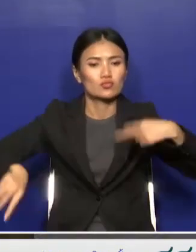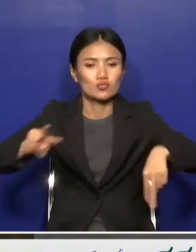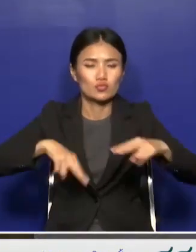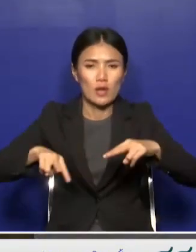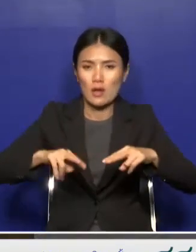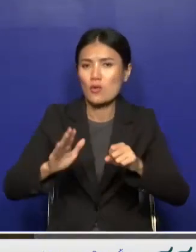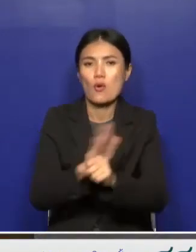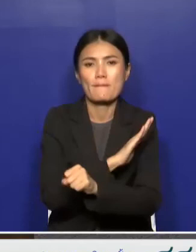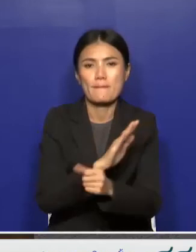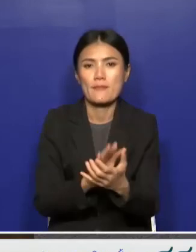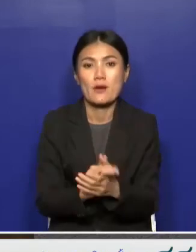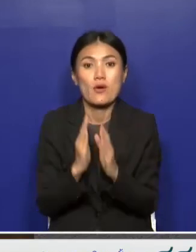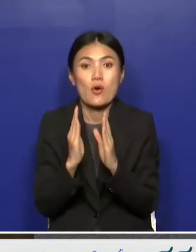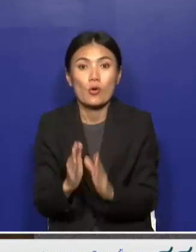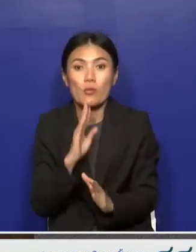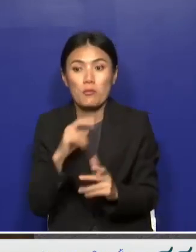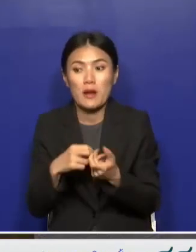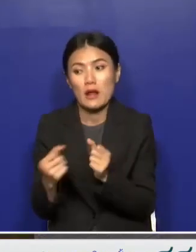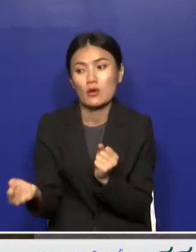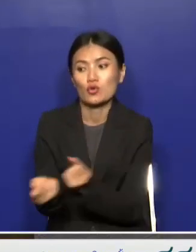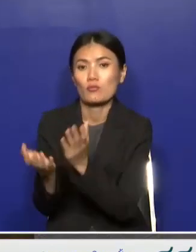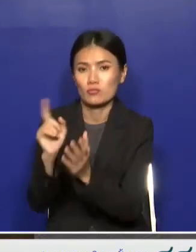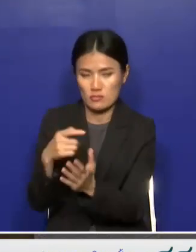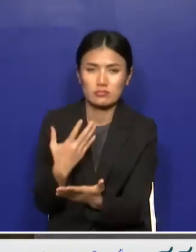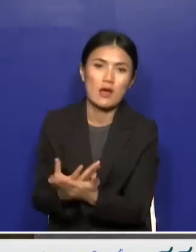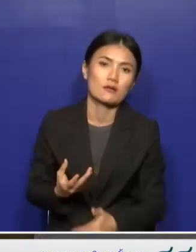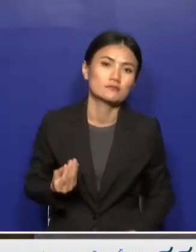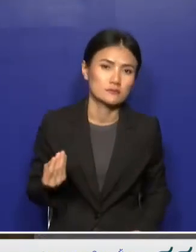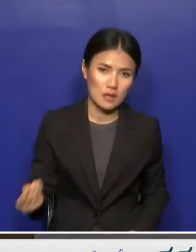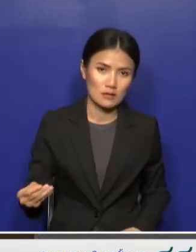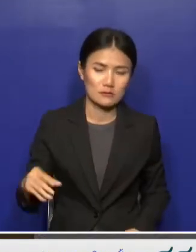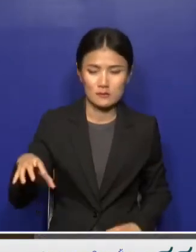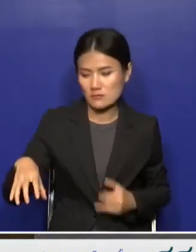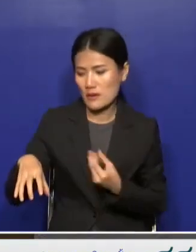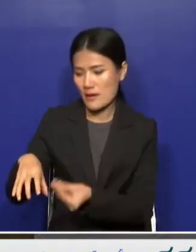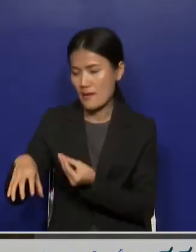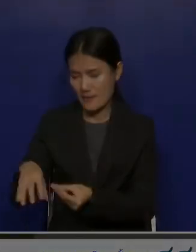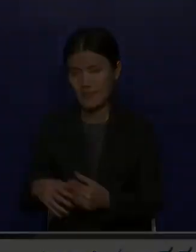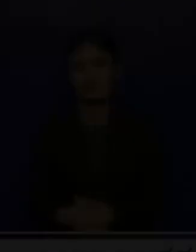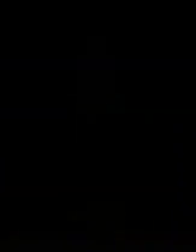แล้วก็ผู้ที่เสียหายหรือถูกกระทบเนี่ยจะต้องได้รับการเยียวยาอย่างครบถ้วนครับขอบพระคุณมากครับ